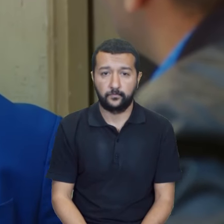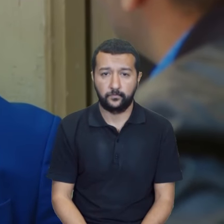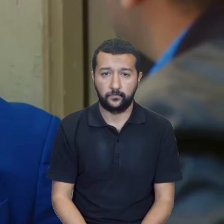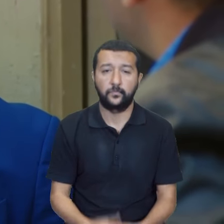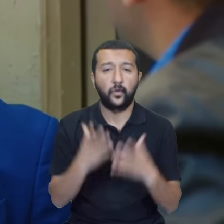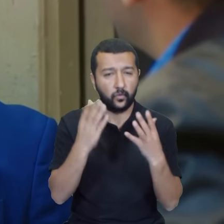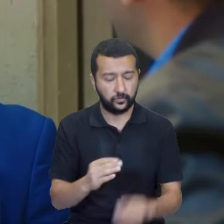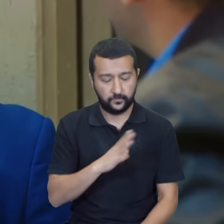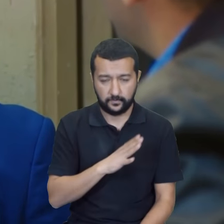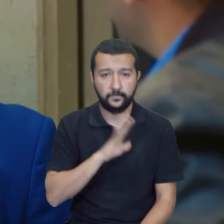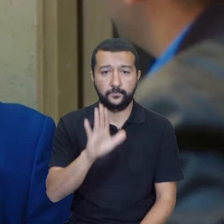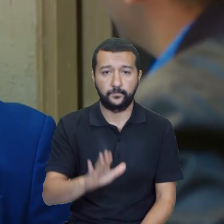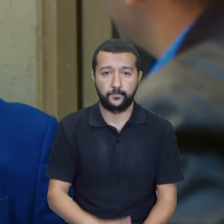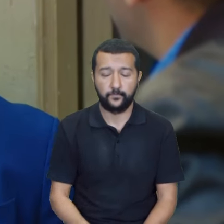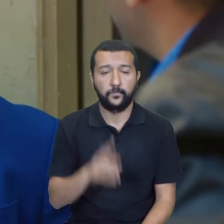Olacak.